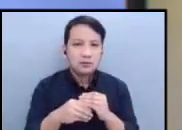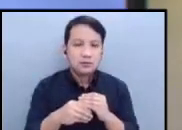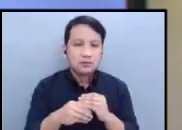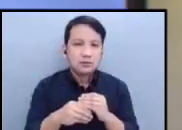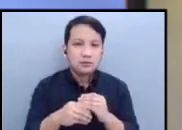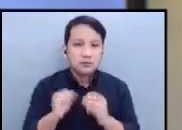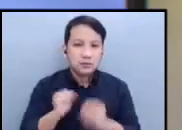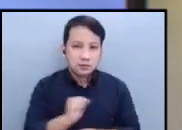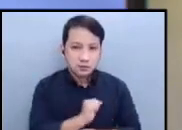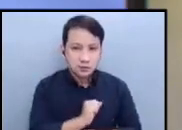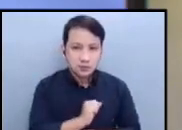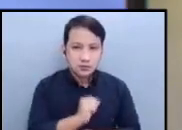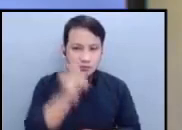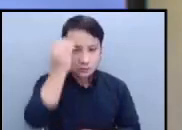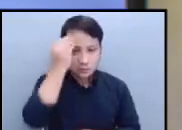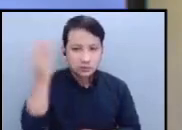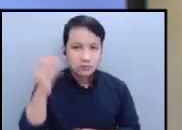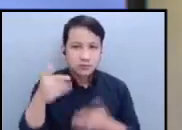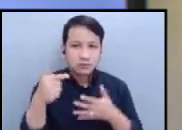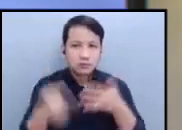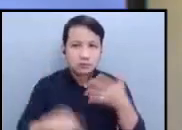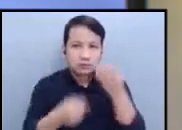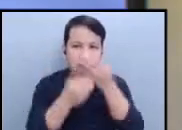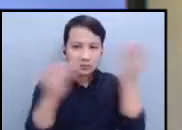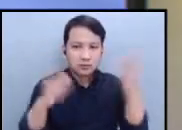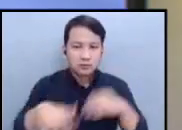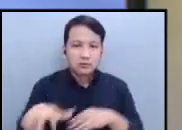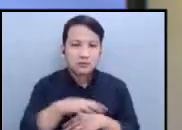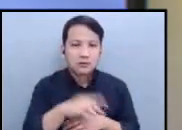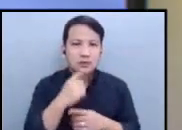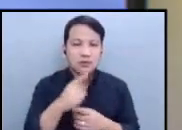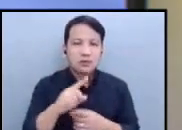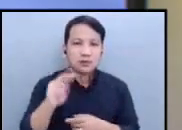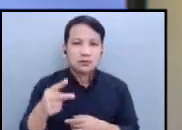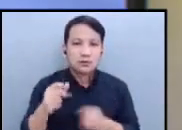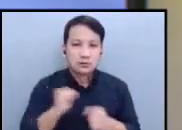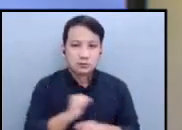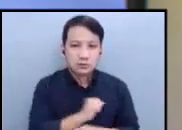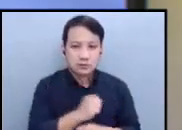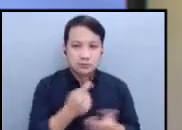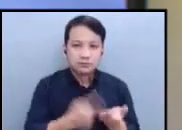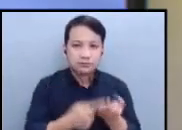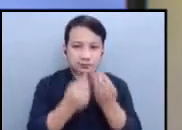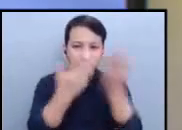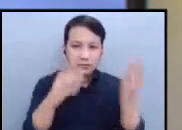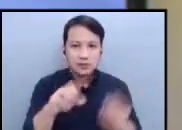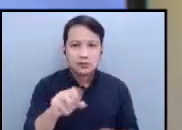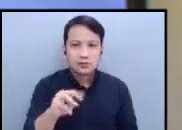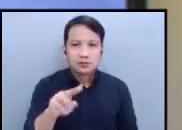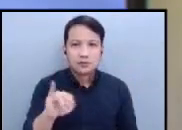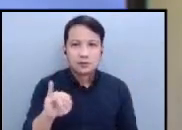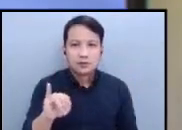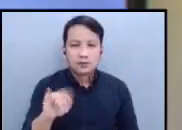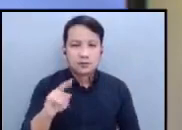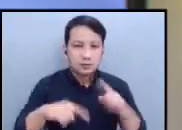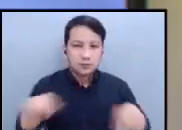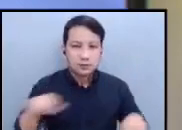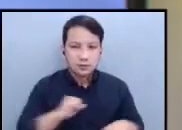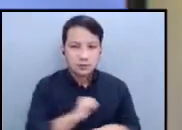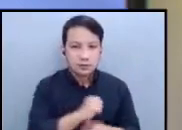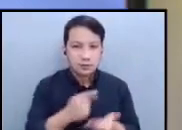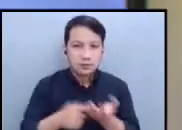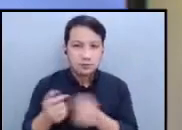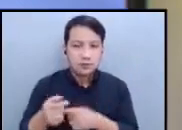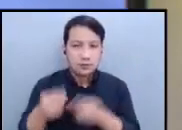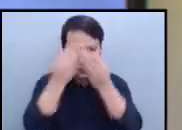pagka-senador. Idilatag ito ng ilang mga kandidato sa pangalawang senatorial debates ng SMNI. Alamin ang mga yan